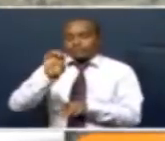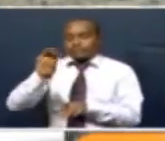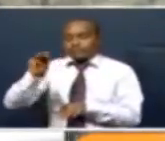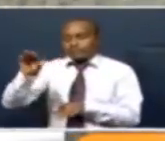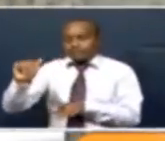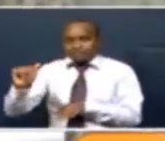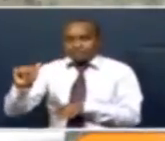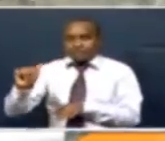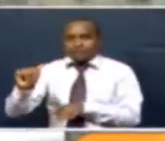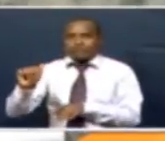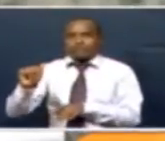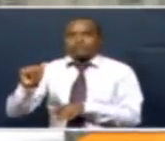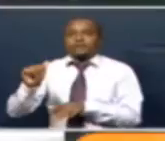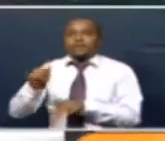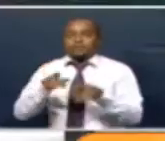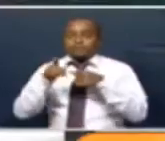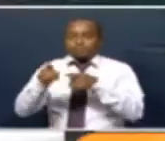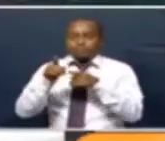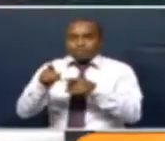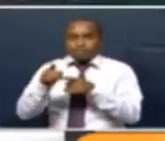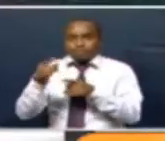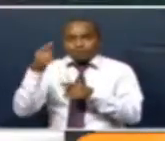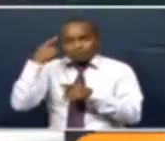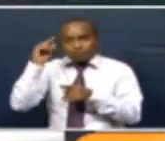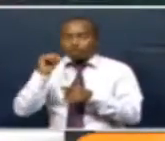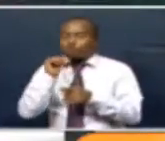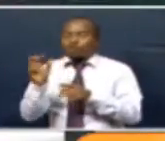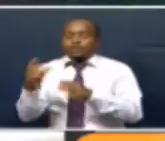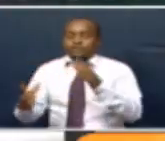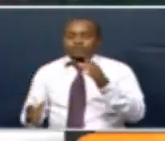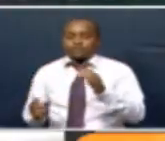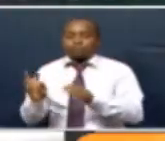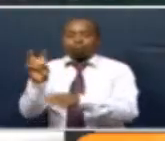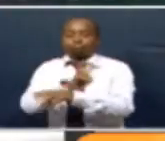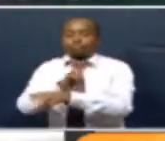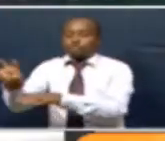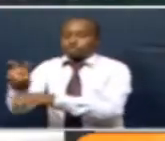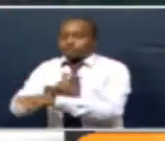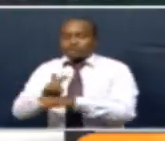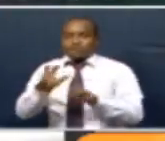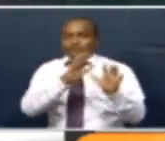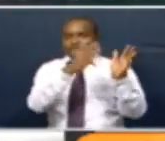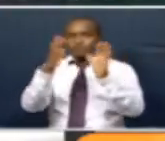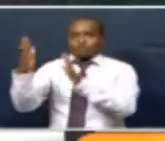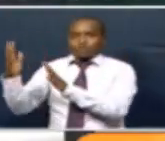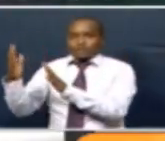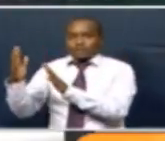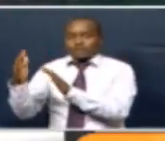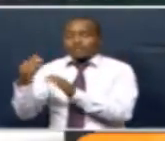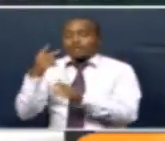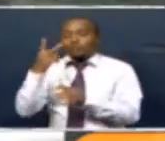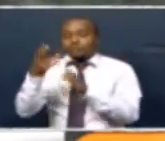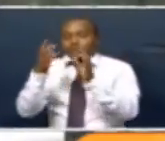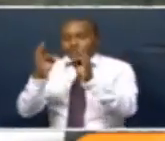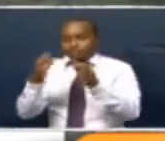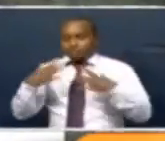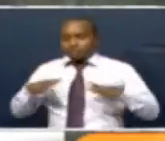NEMA imelaumiwa na ripoti hiyo kwa kutotembelea misitu mara kwa mara ili kubaini uhifadhi kulingana na sheria za NEMA